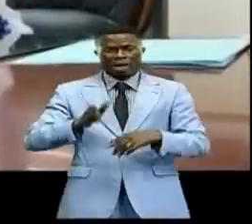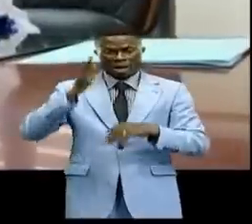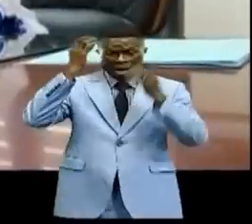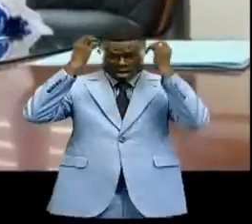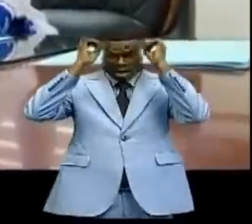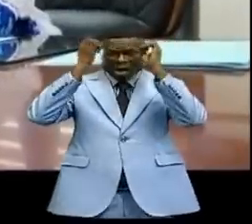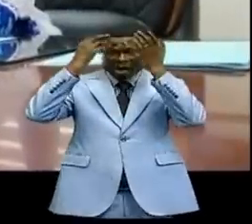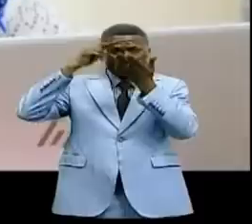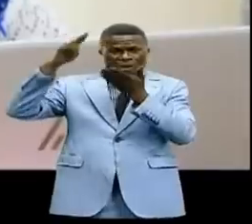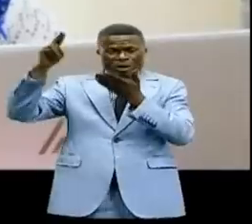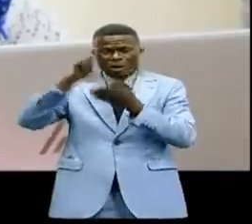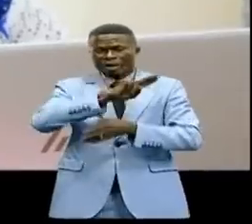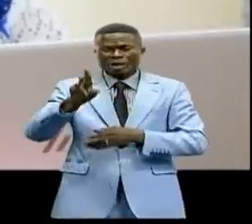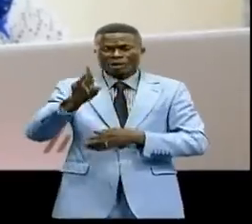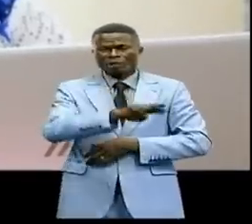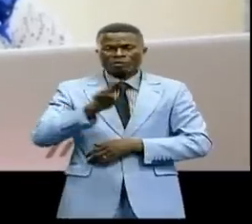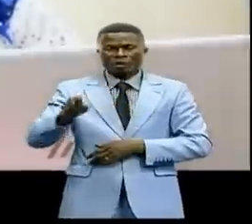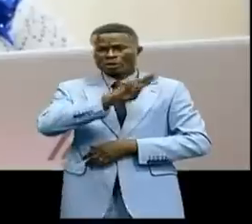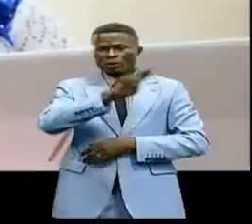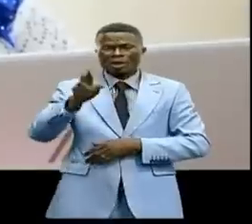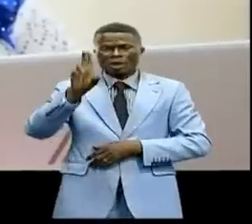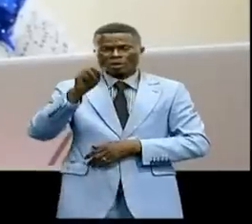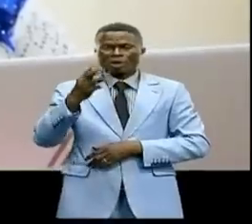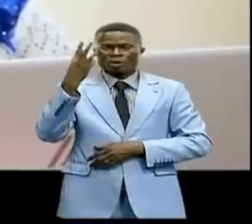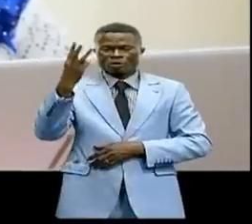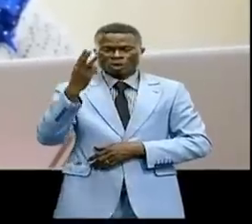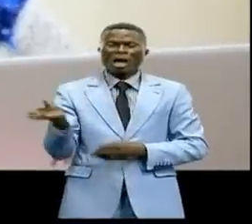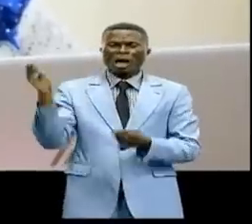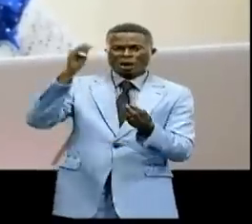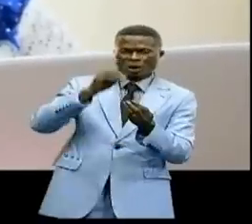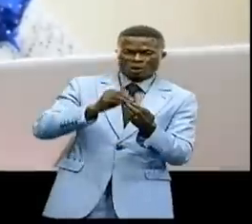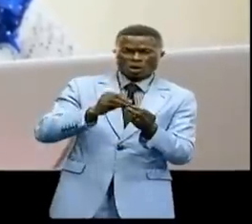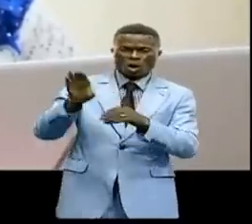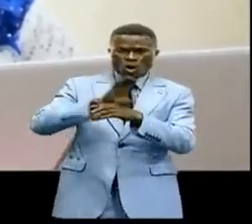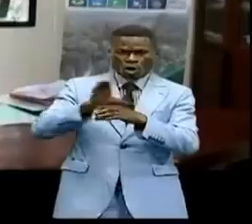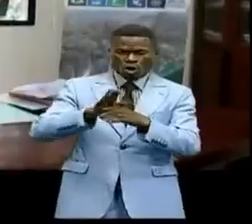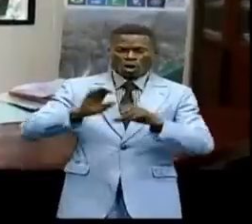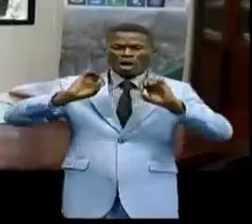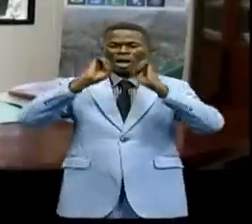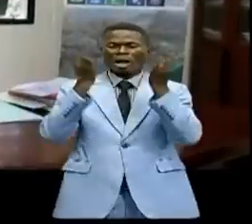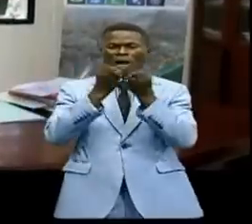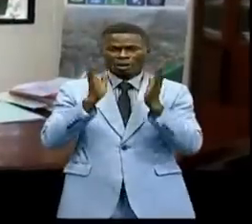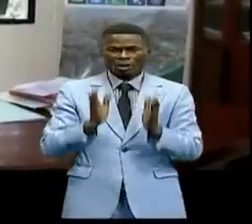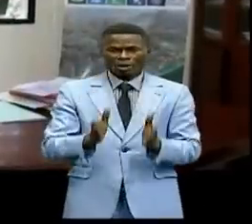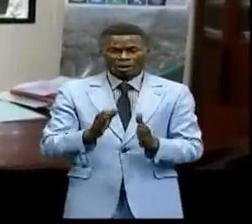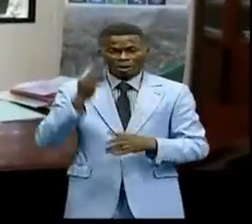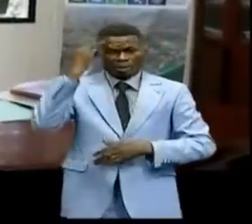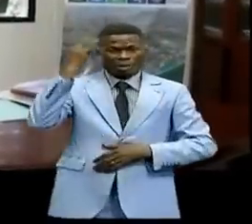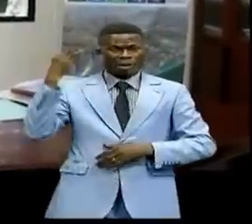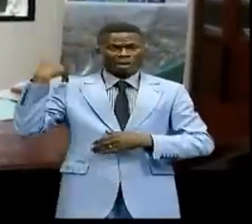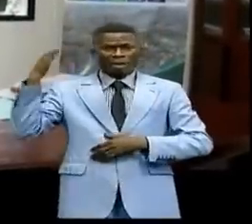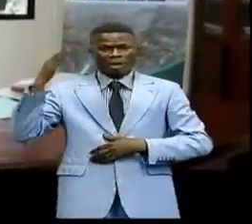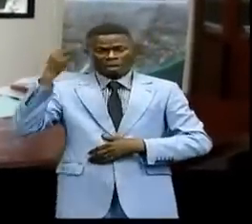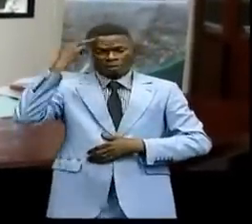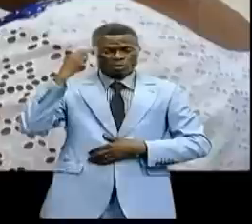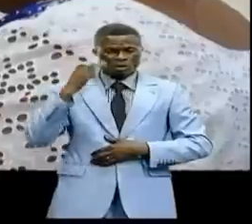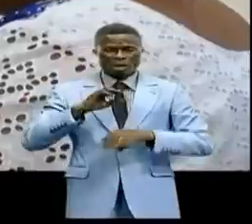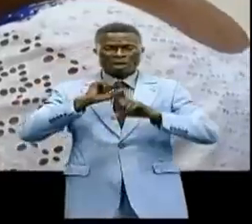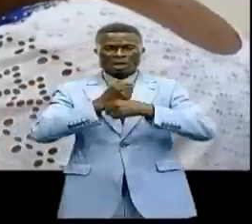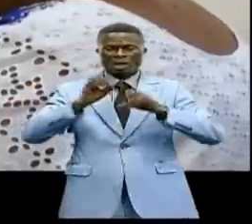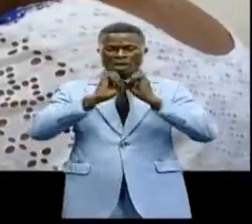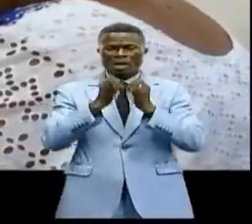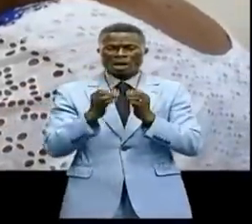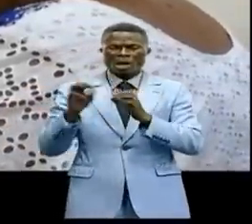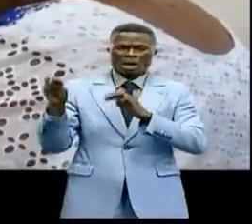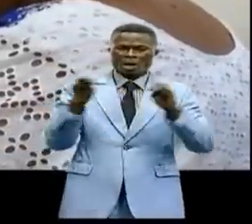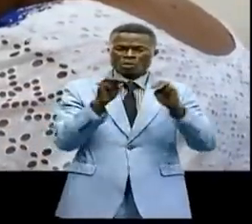académique 2022-2023, qui devra intégrer des cours d'entrepreneuriat, le ministre d'État, ministre de l'Entrepreneuriat, Petite et